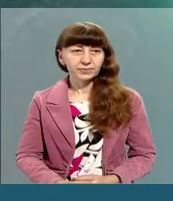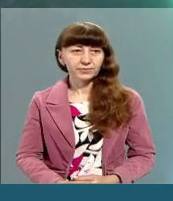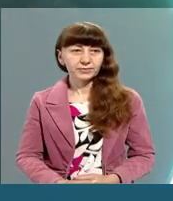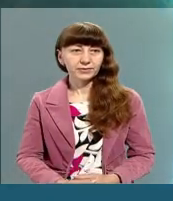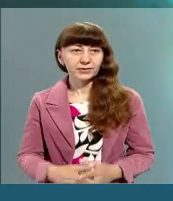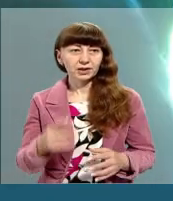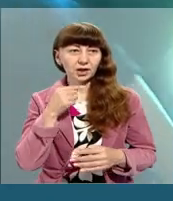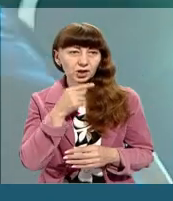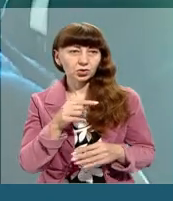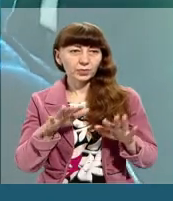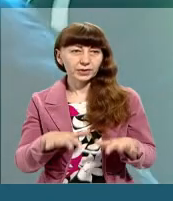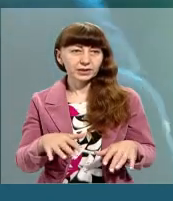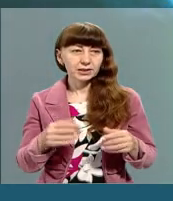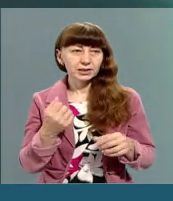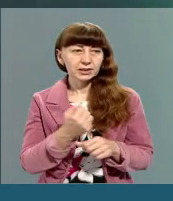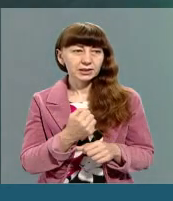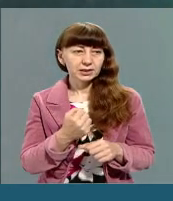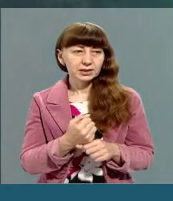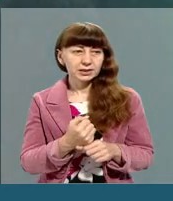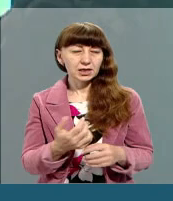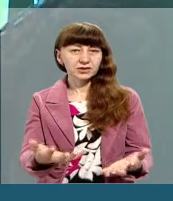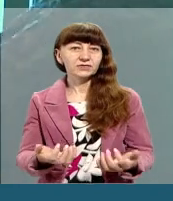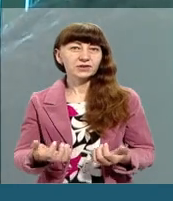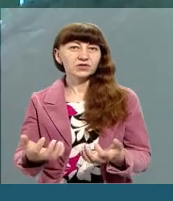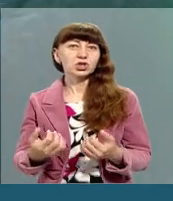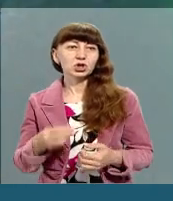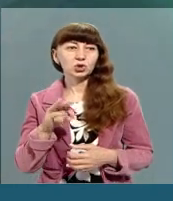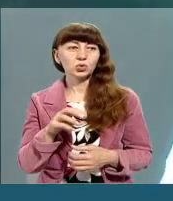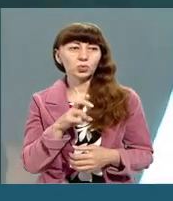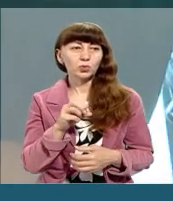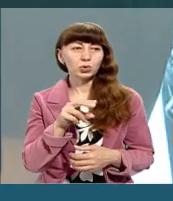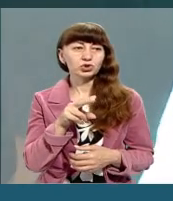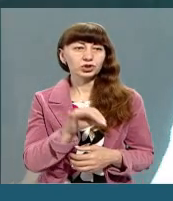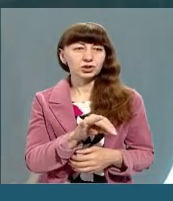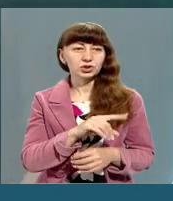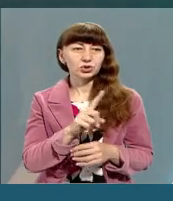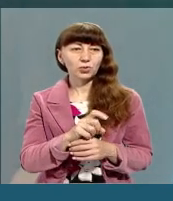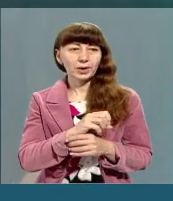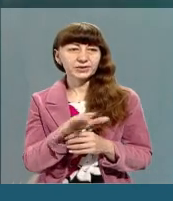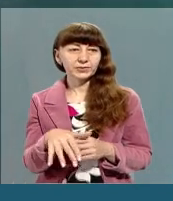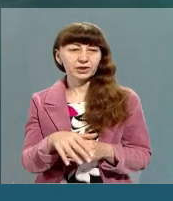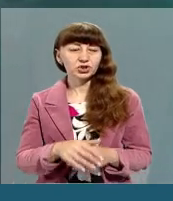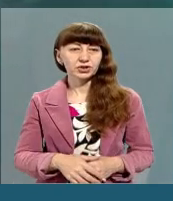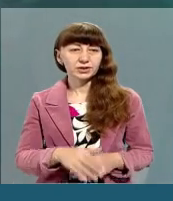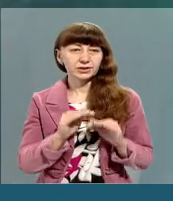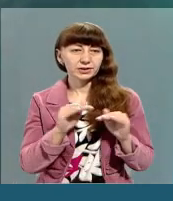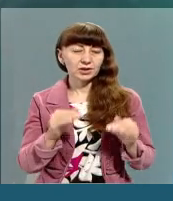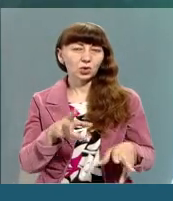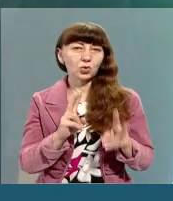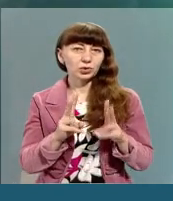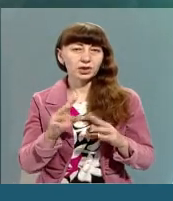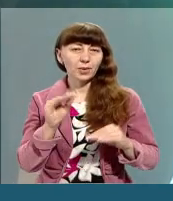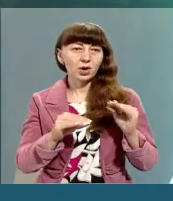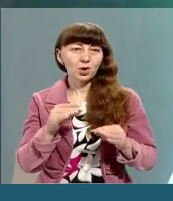как экономим место, естественно, сделали с выдвижными тумбочками, чтобы не занимать, чтобы максимальный охват для детей обеспечить. Также кухонное